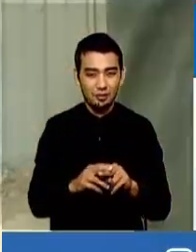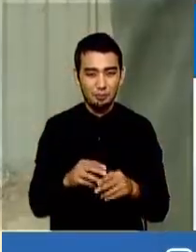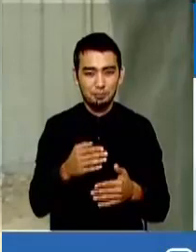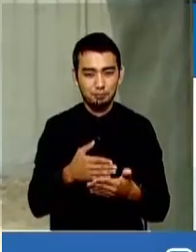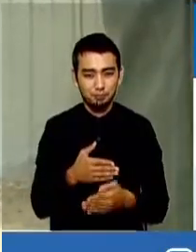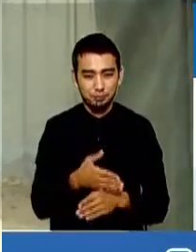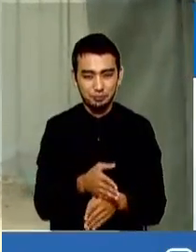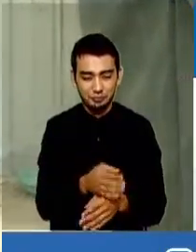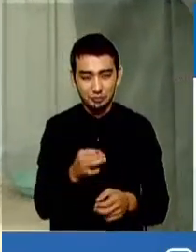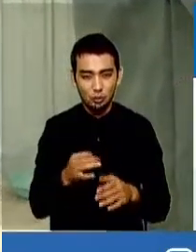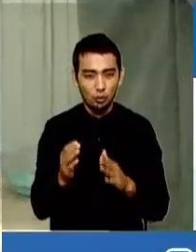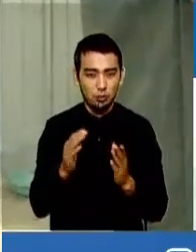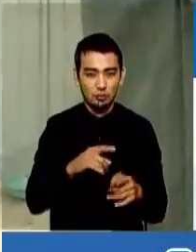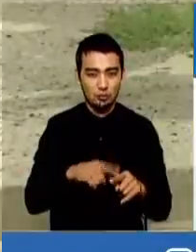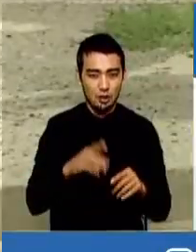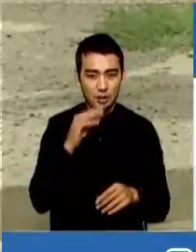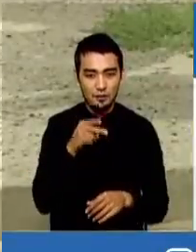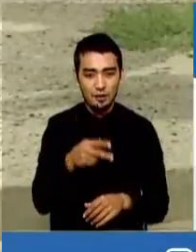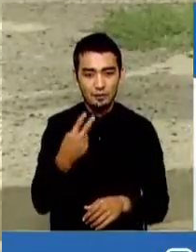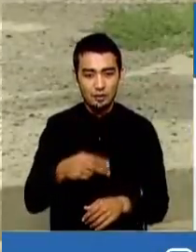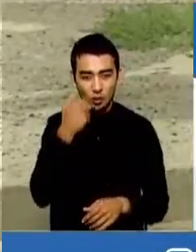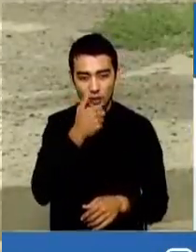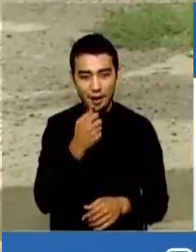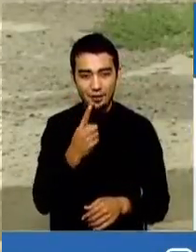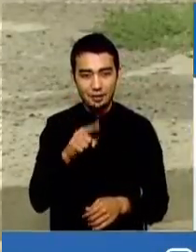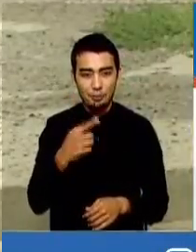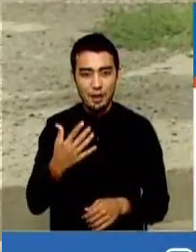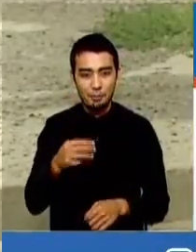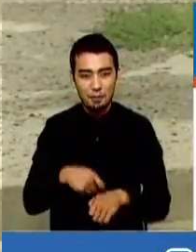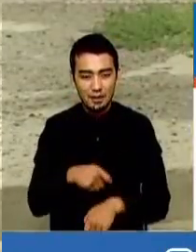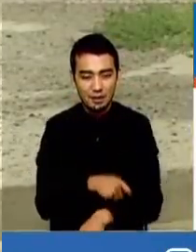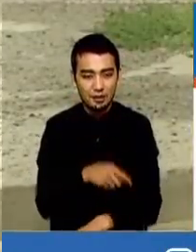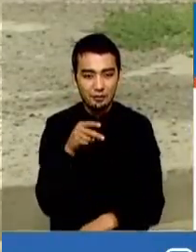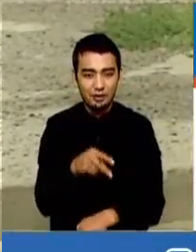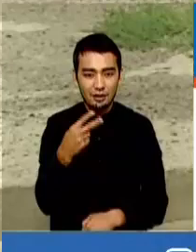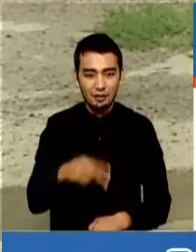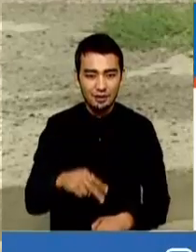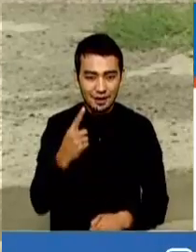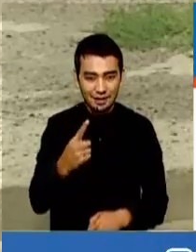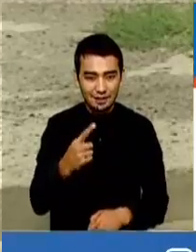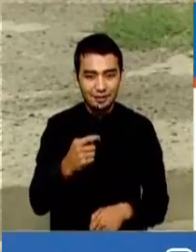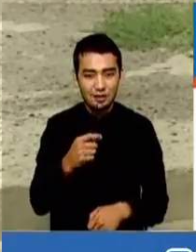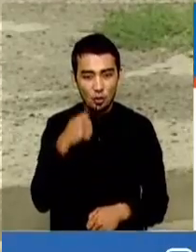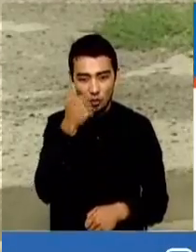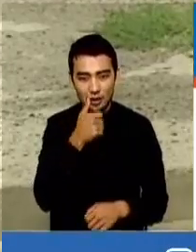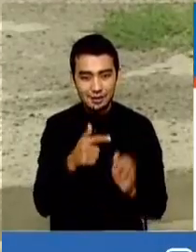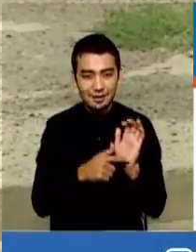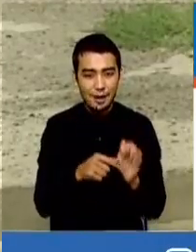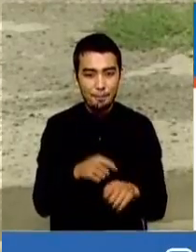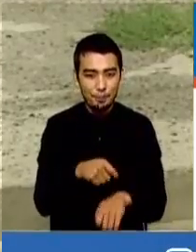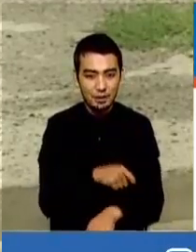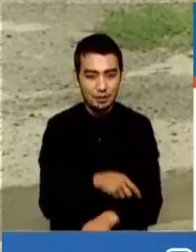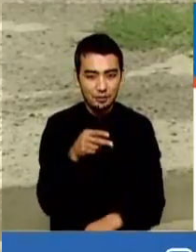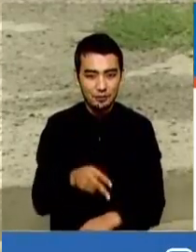жыртылып құлай бастады. 2020 жылы 1,5 метрге, 2021 жылы 7 метрге, 2022